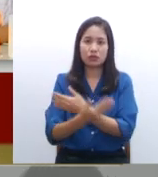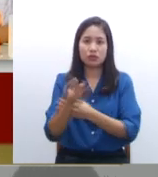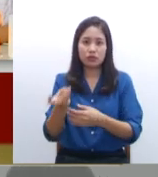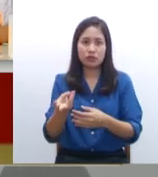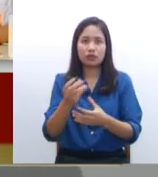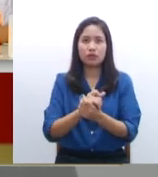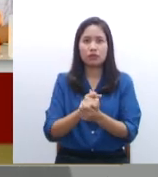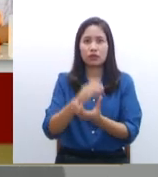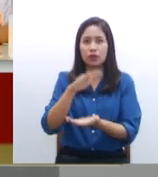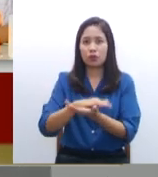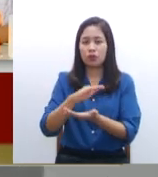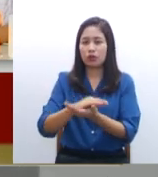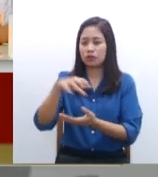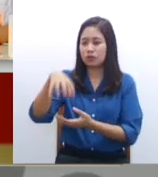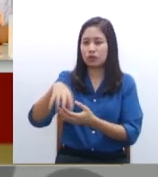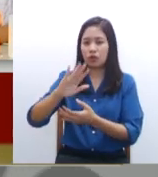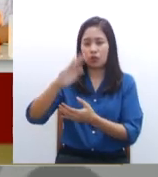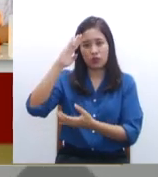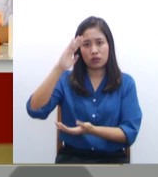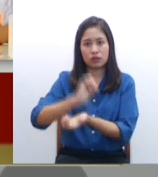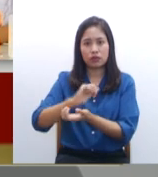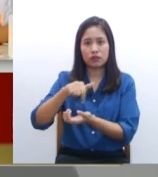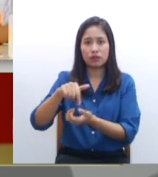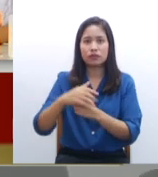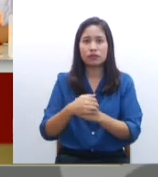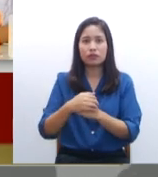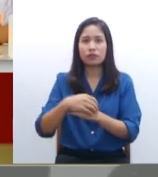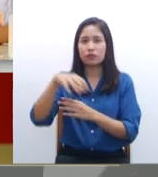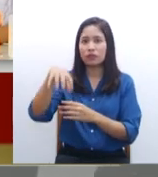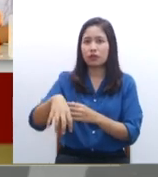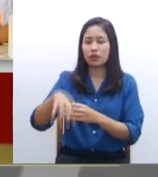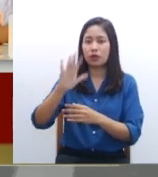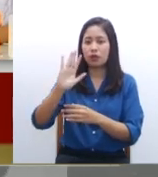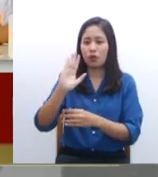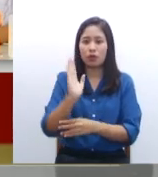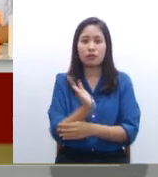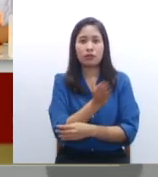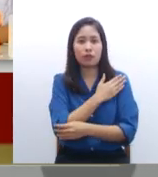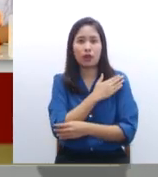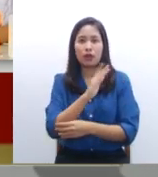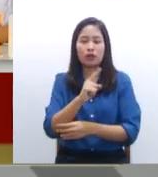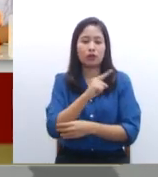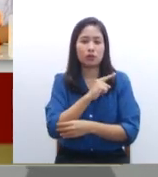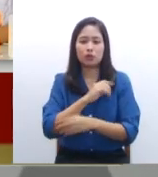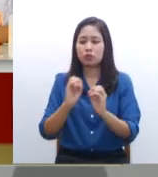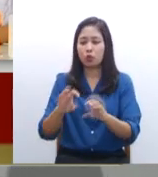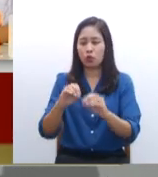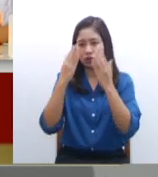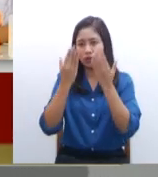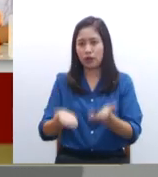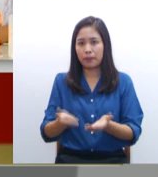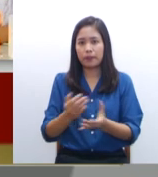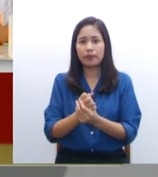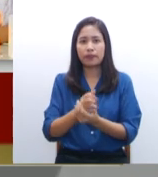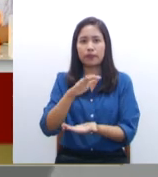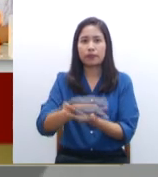นในสังกัดกองบังคับการตำรวจตะเวนชายแดนโรงเรียนพระปริยัติธรรมและโรงเรียนเอกชนสอนศาสนาอิสลามโร